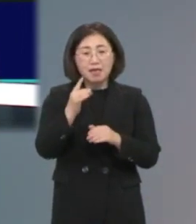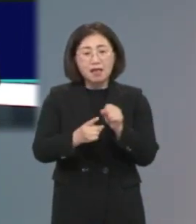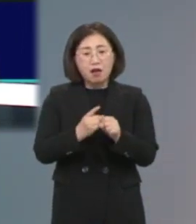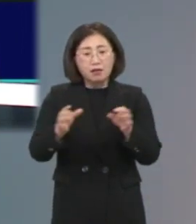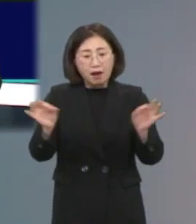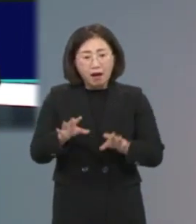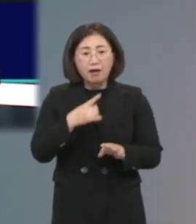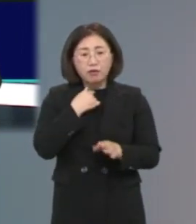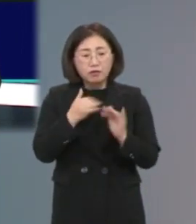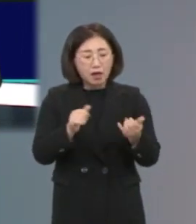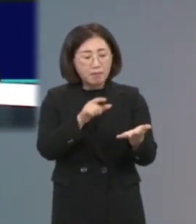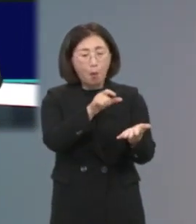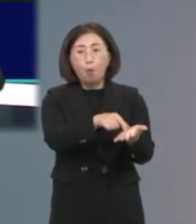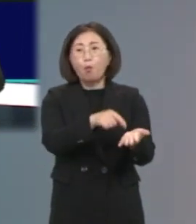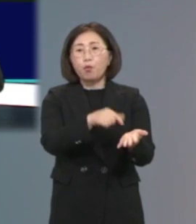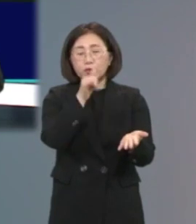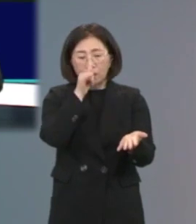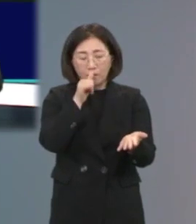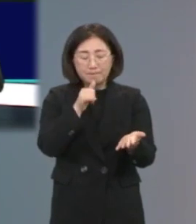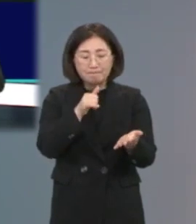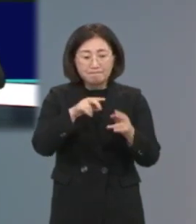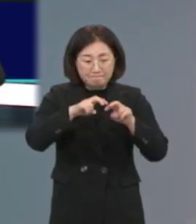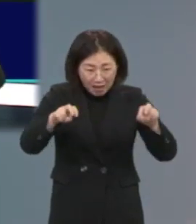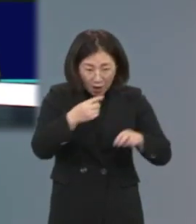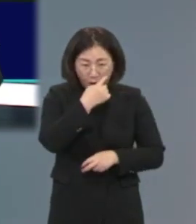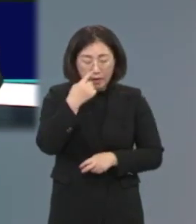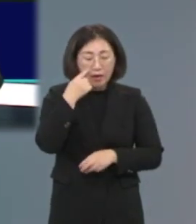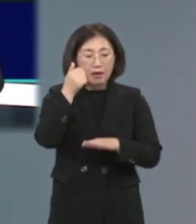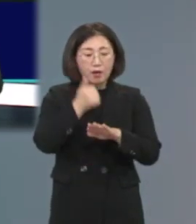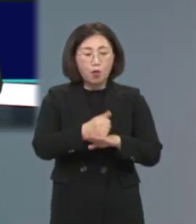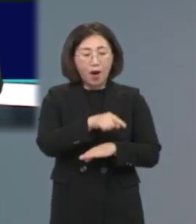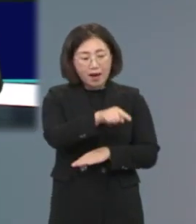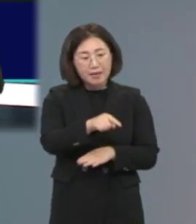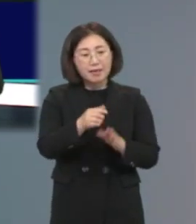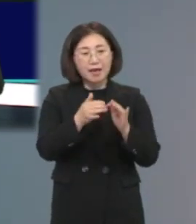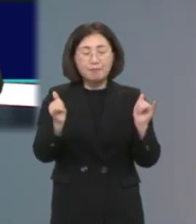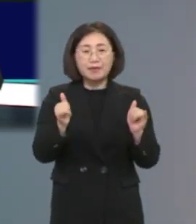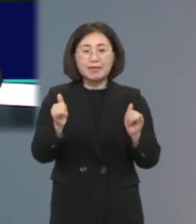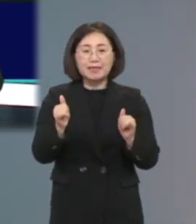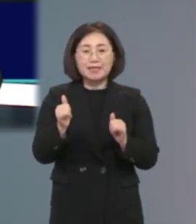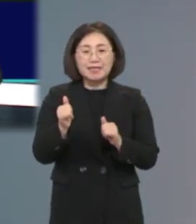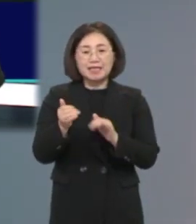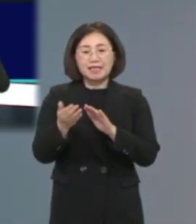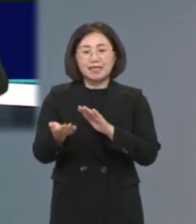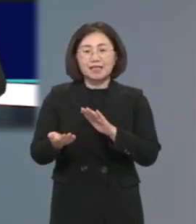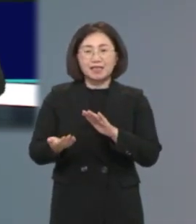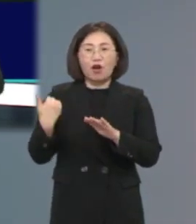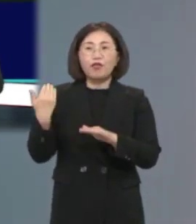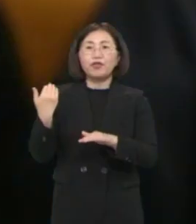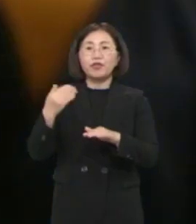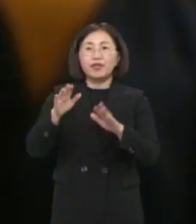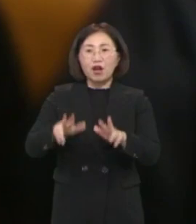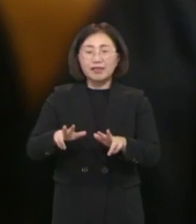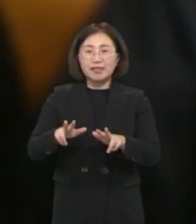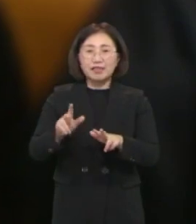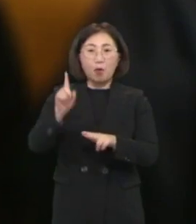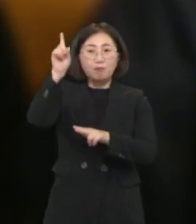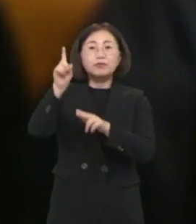논란이 커지고 있습니다. 그런데 확인해보니 이들은 모두 전현직 소방 간부의 자녀들이었습니다.